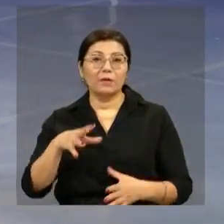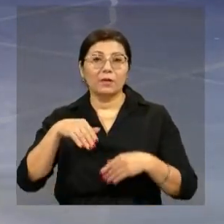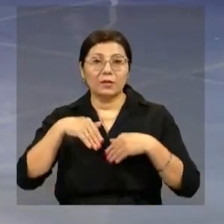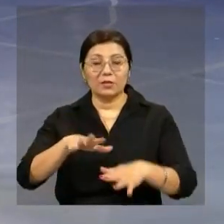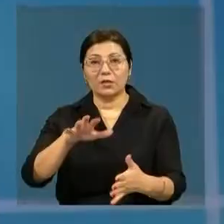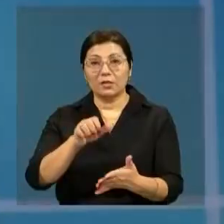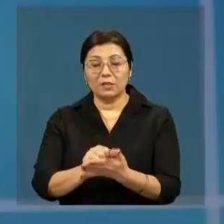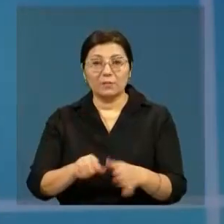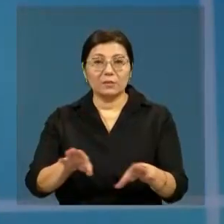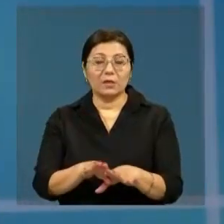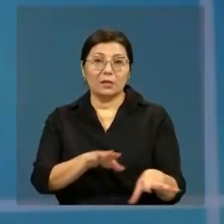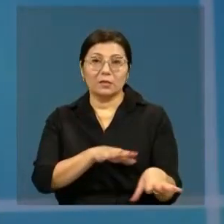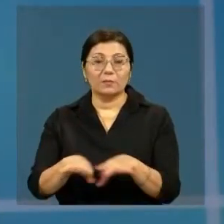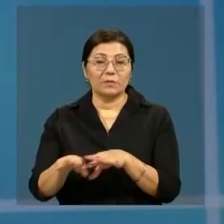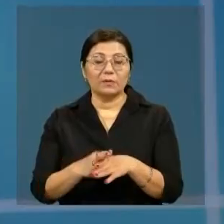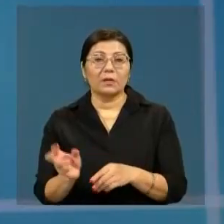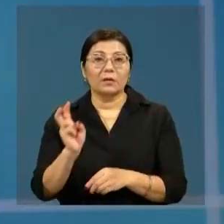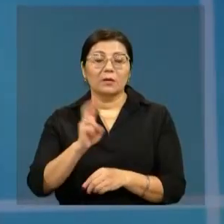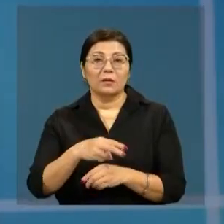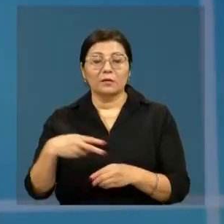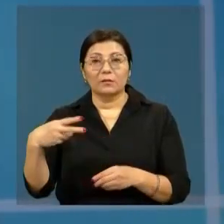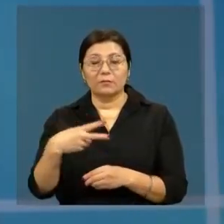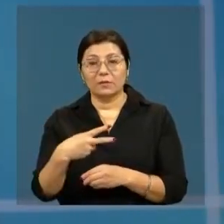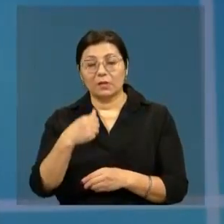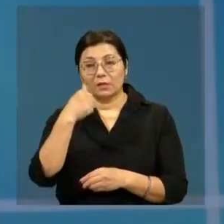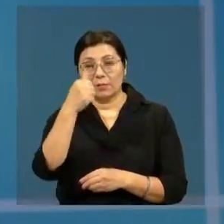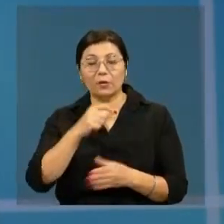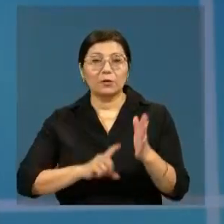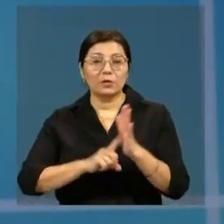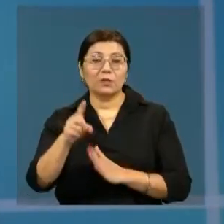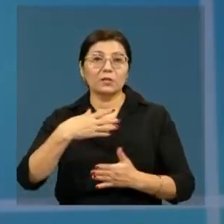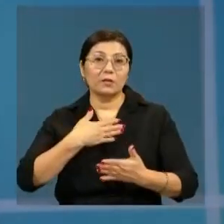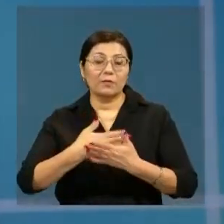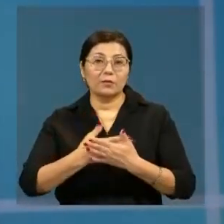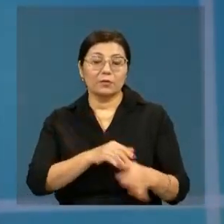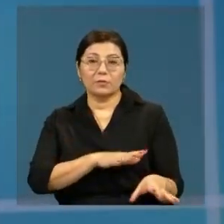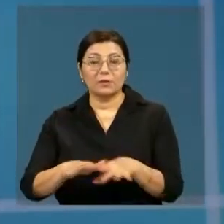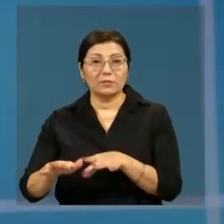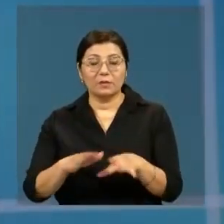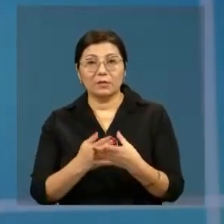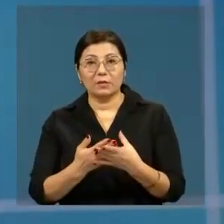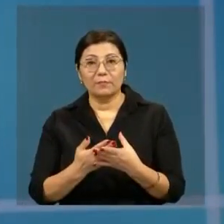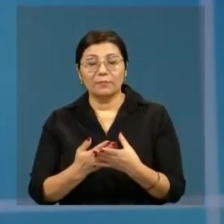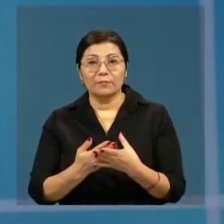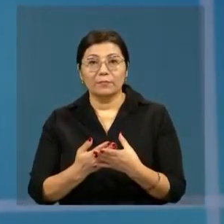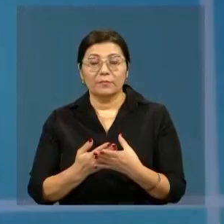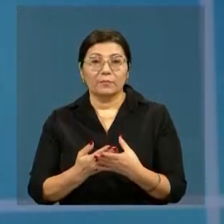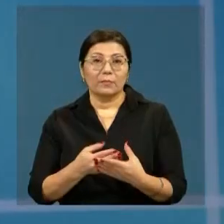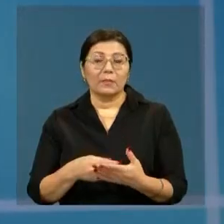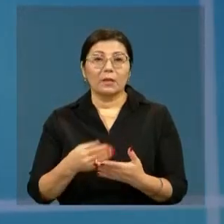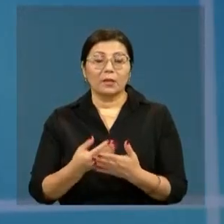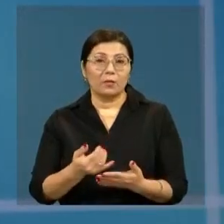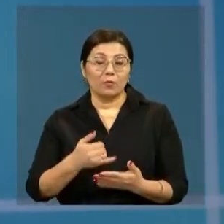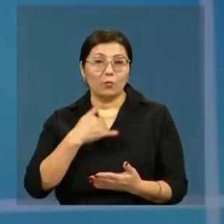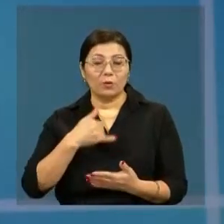этой деятельностью? Я пришла к волонтерству в 2020 году, в 2022 году точнее. Я начала волонтерить в американском уголке, у